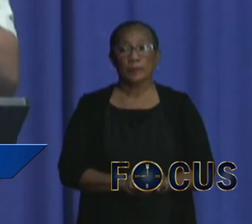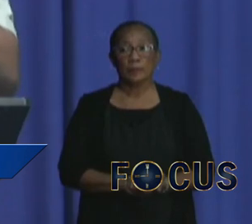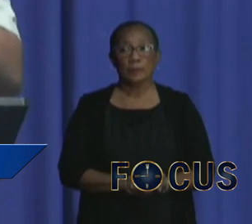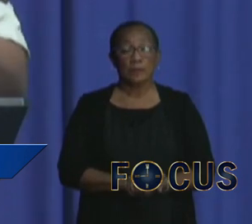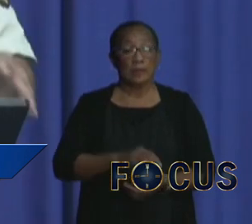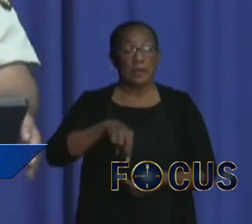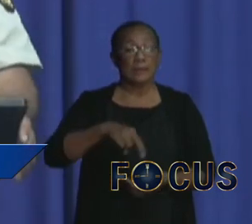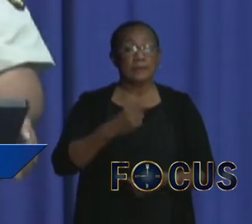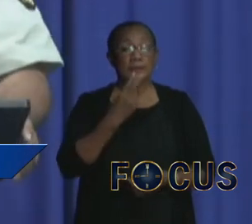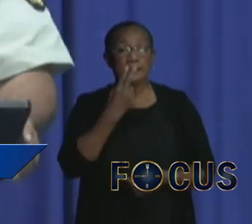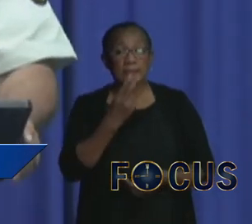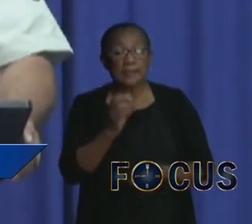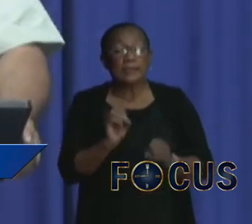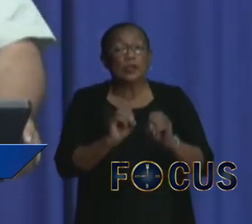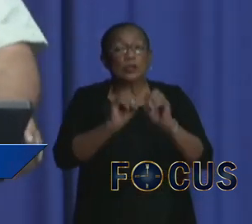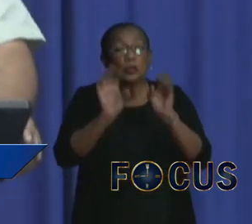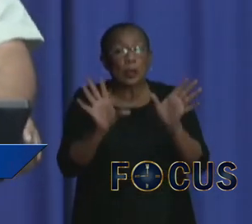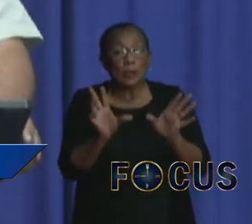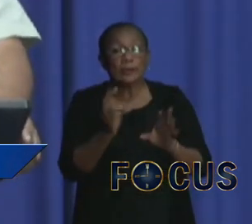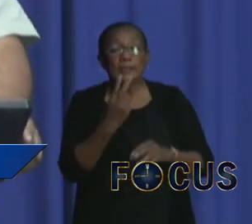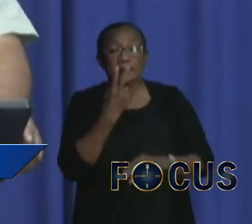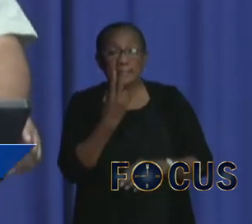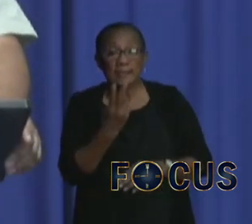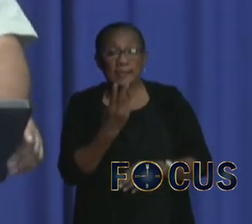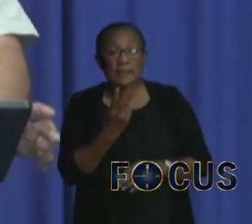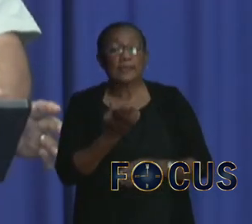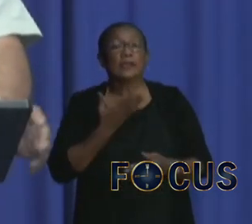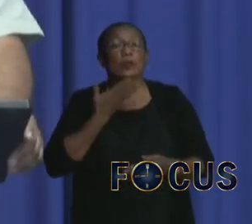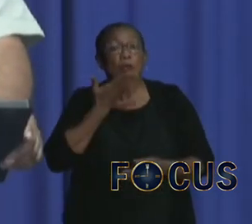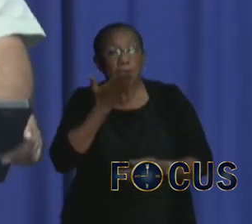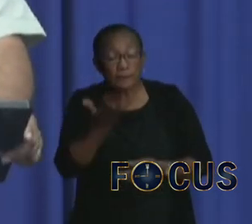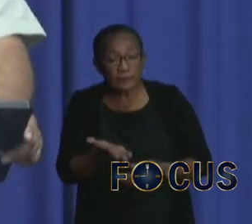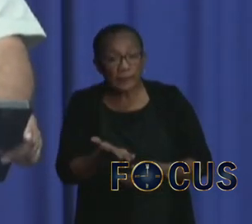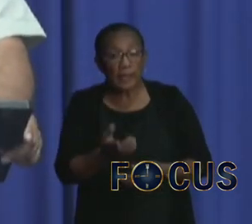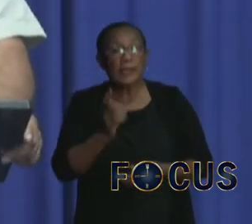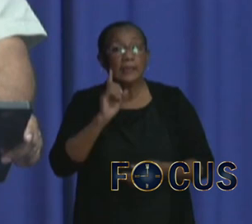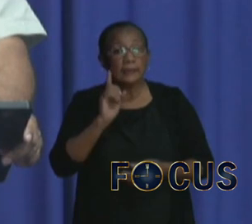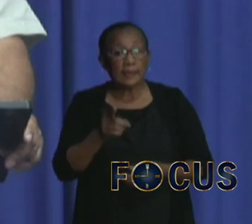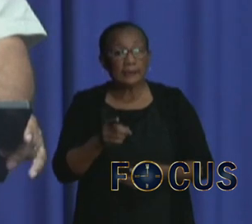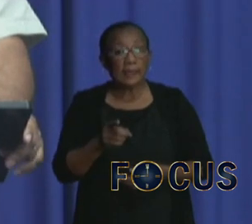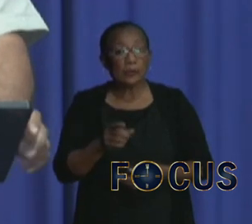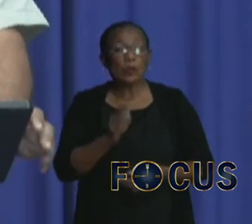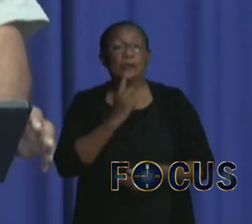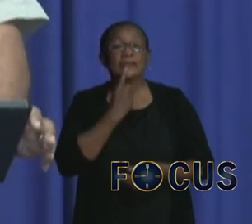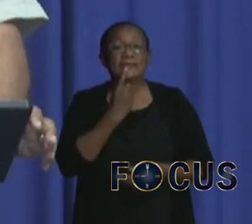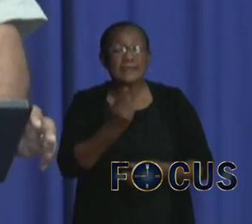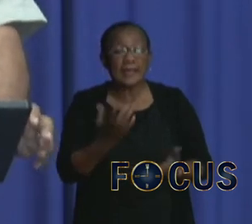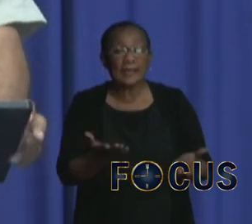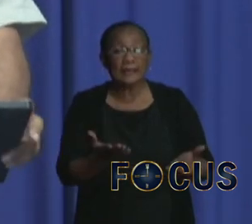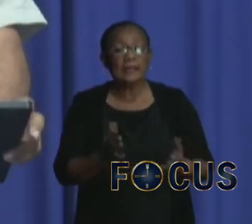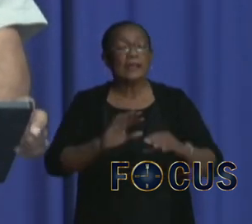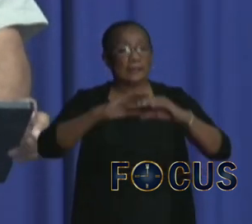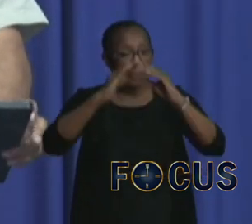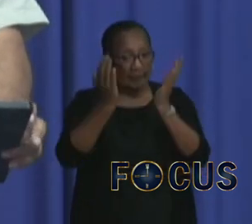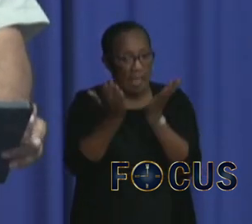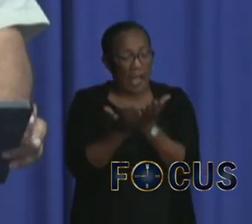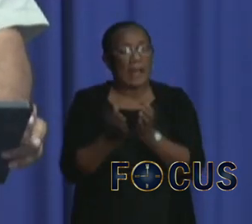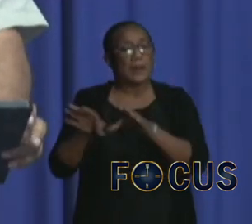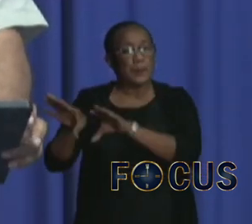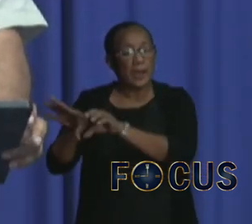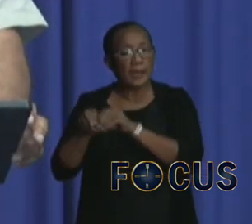Daarbinnen ziet u duidelijk dat er wordt gevraagd of dat er bekend wordt gemaakt dat alle